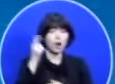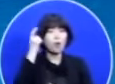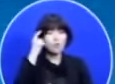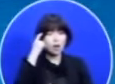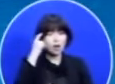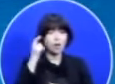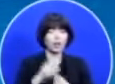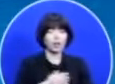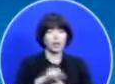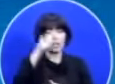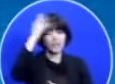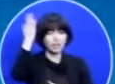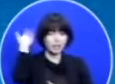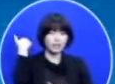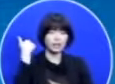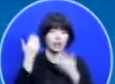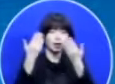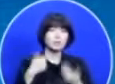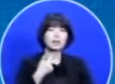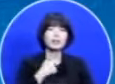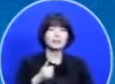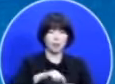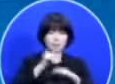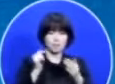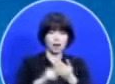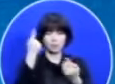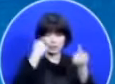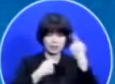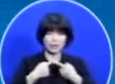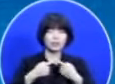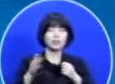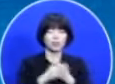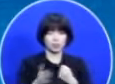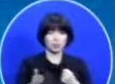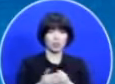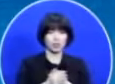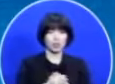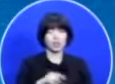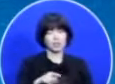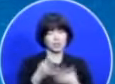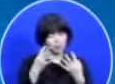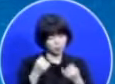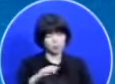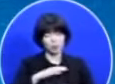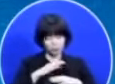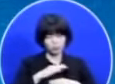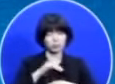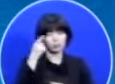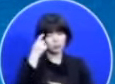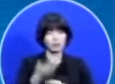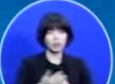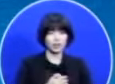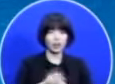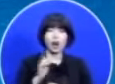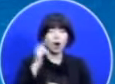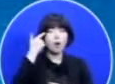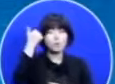그때 받았던 마음의 상처 때문에 10 많아 무섭습니다 어느